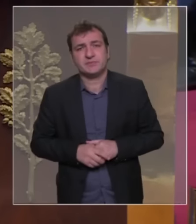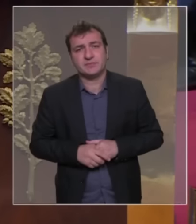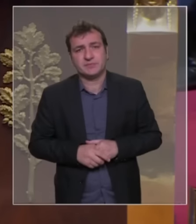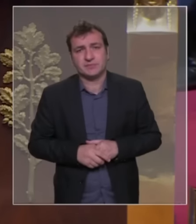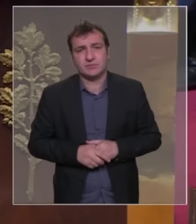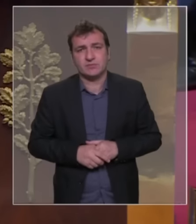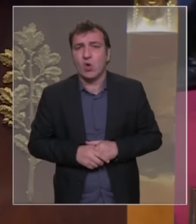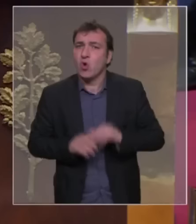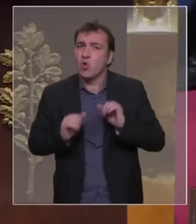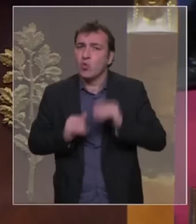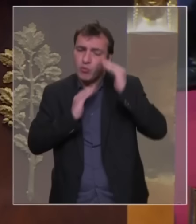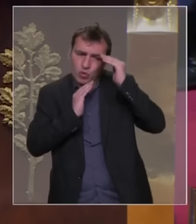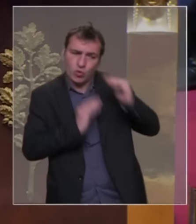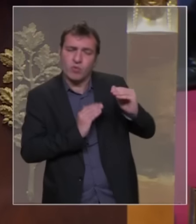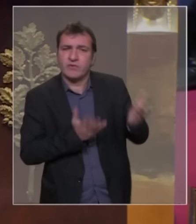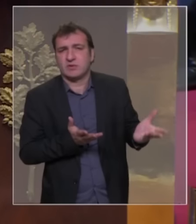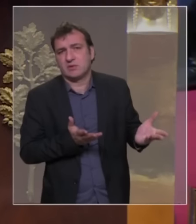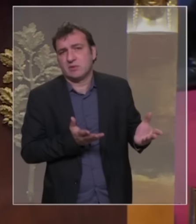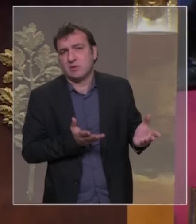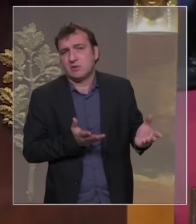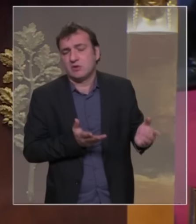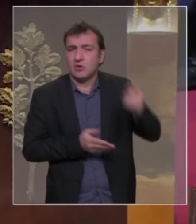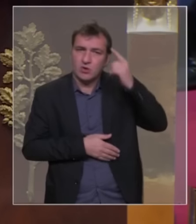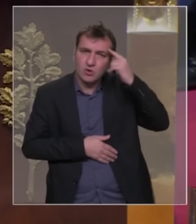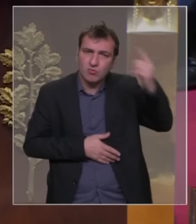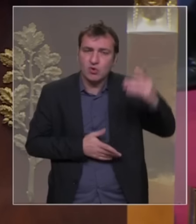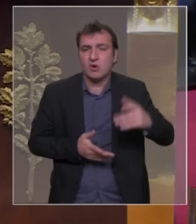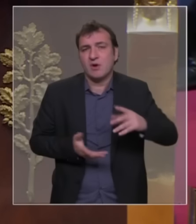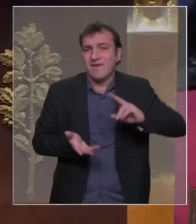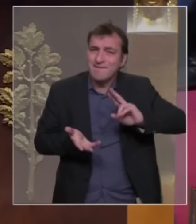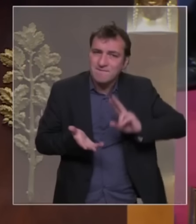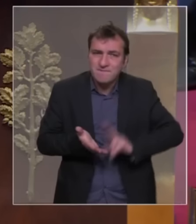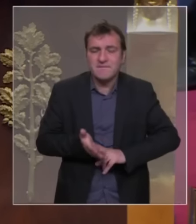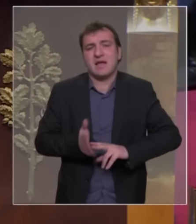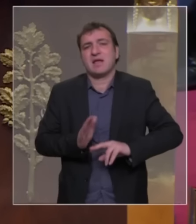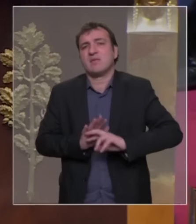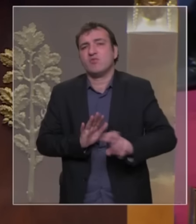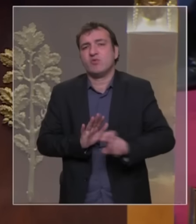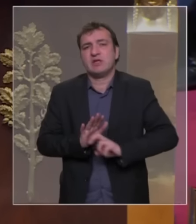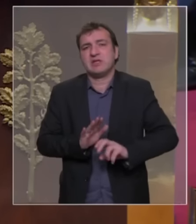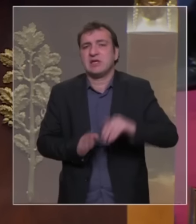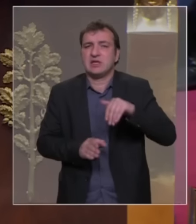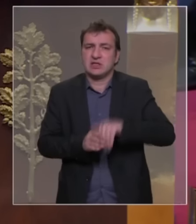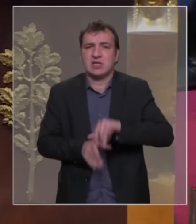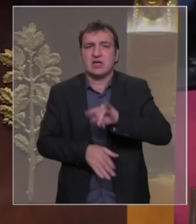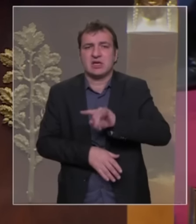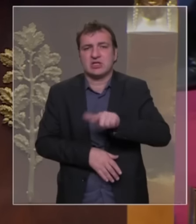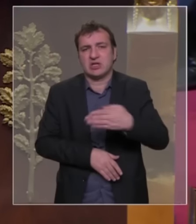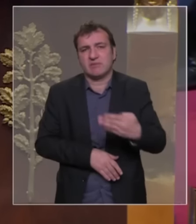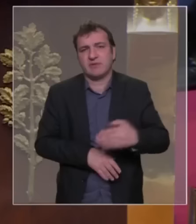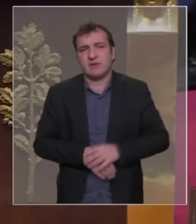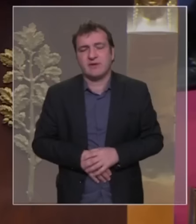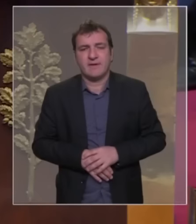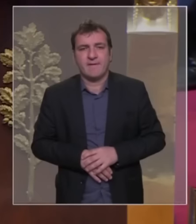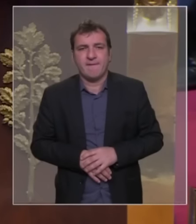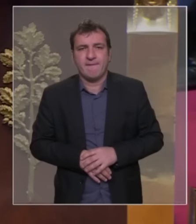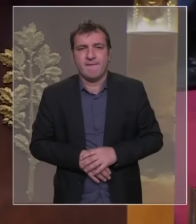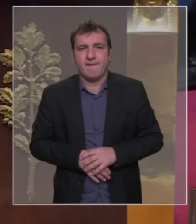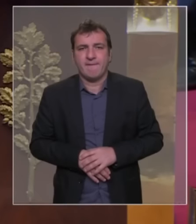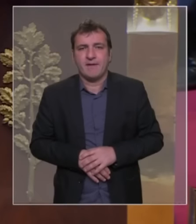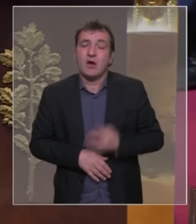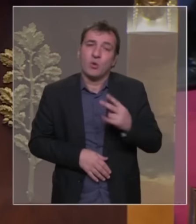Faisons leur confiance pour permettre une vraie mobilité dans le parc social. Un